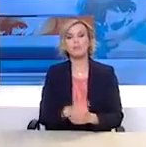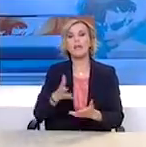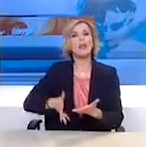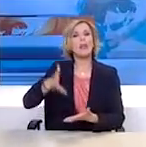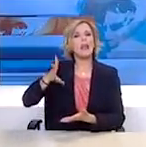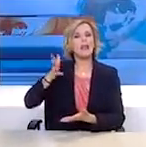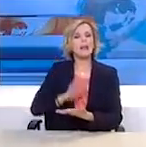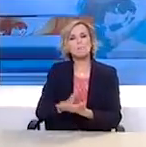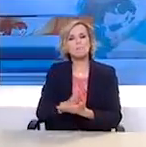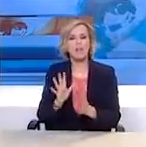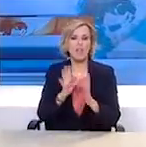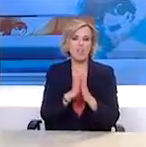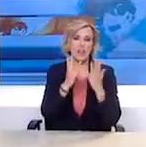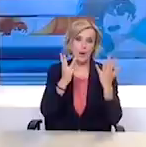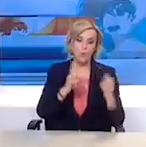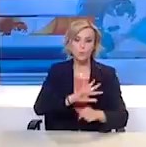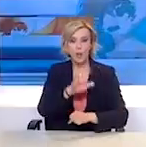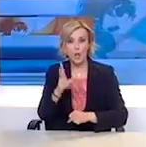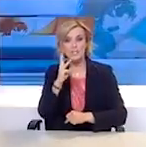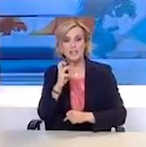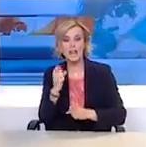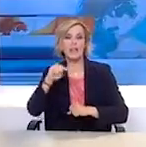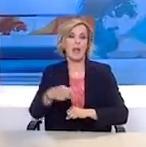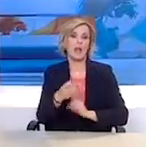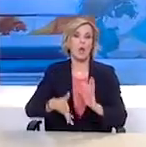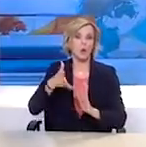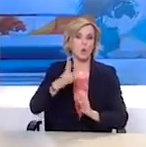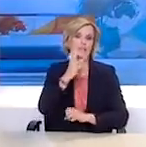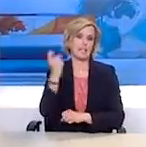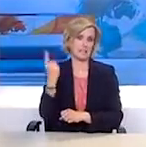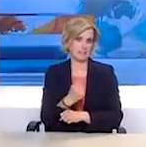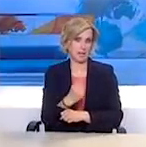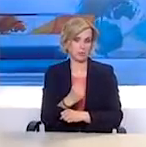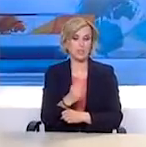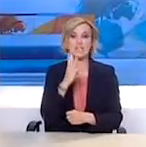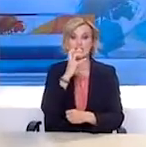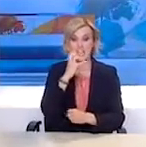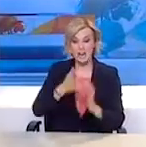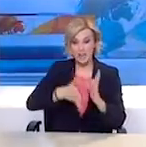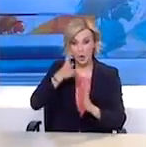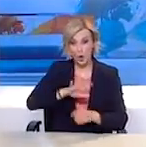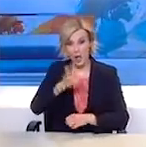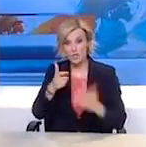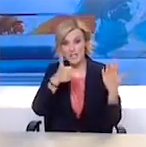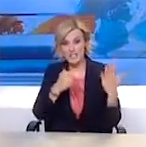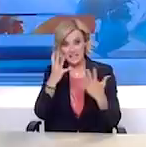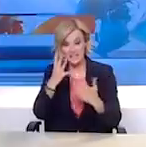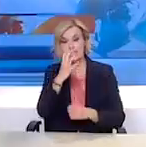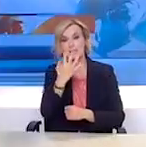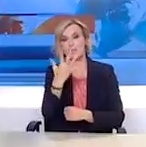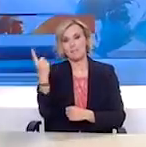Ηλικία μεταξύ 18 και 39 ετών έχουν 30% των κρουσμάτων, μεταξύ 40 και 64, 45% των κρουσμάτων,